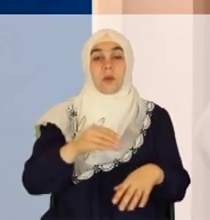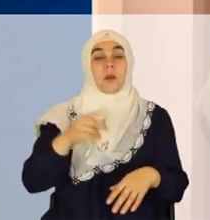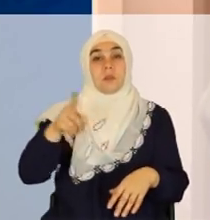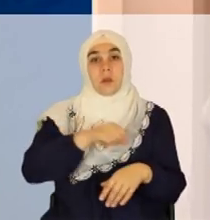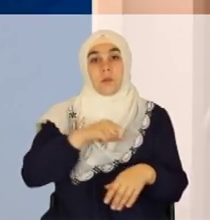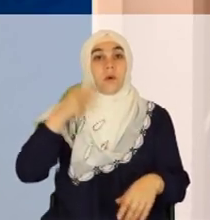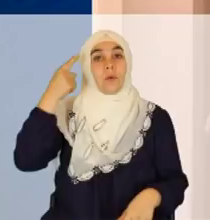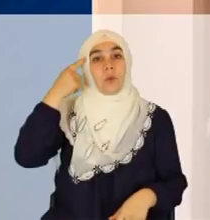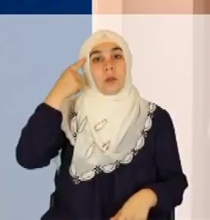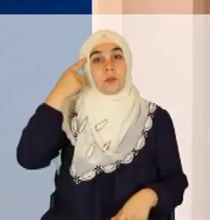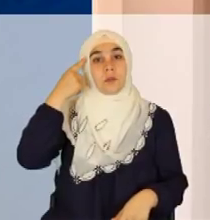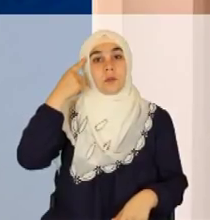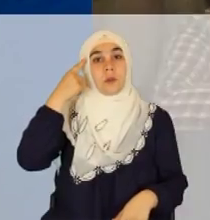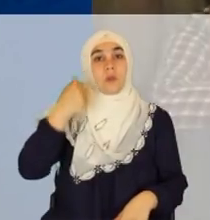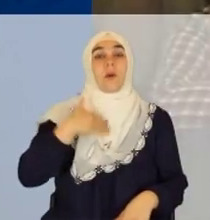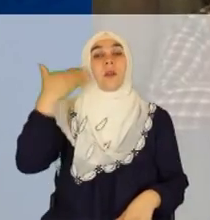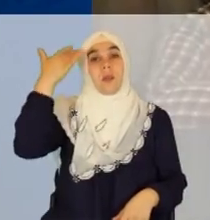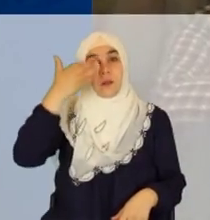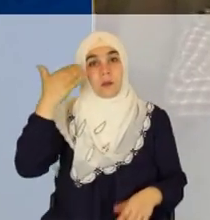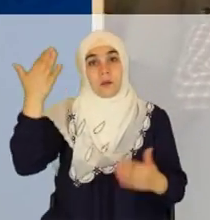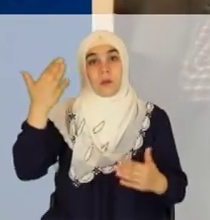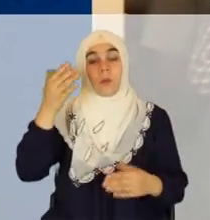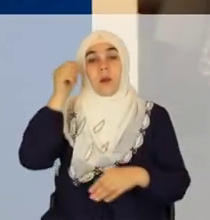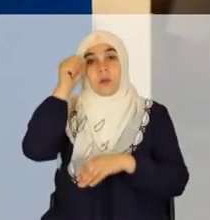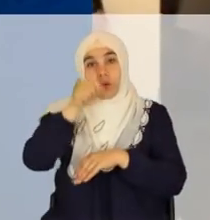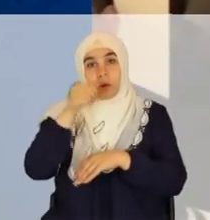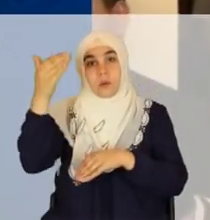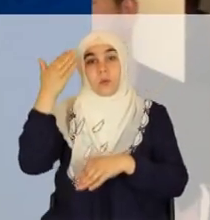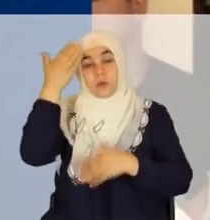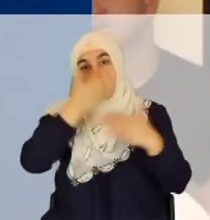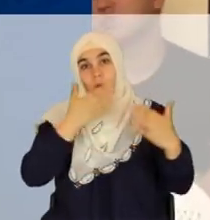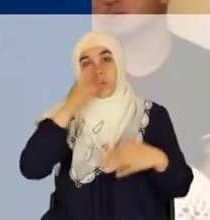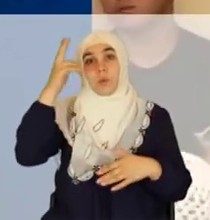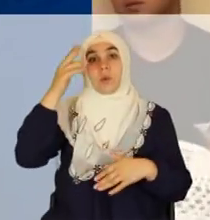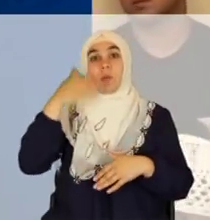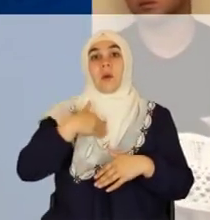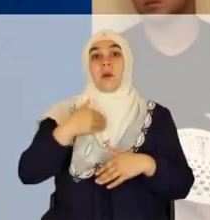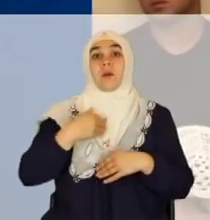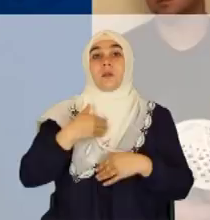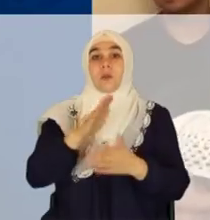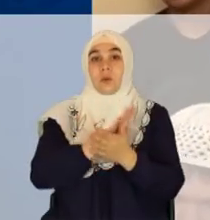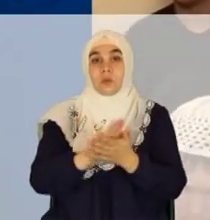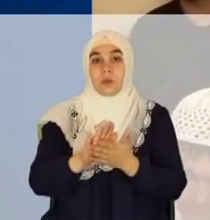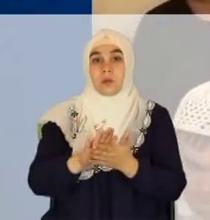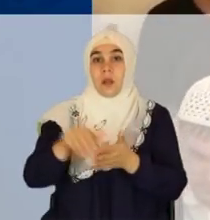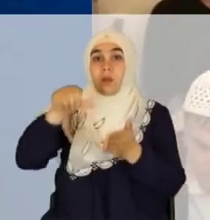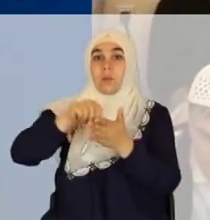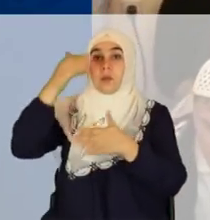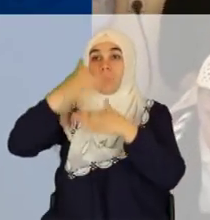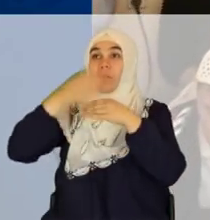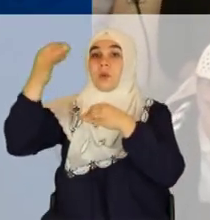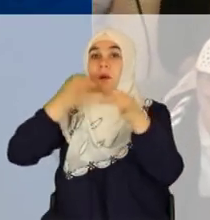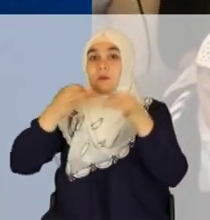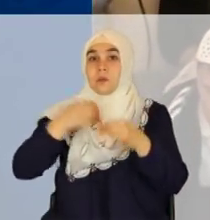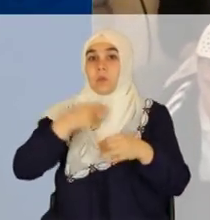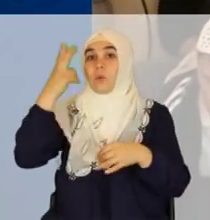Ana şunu oylasın. Ben niyet kıldım, taharat kılıyam ben, Allah'ta kurban kansını kılıç niyetim var,